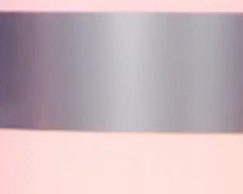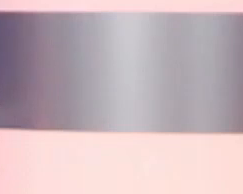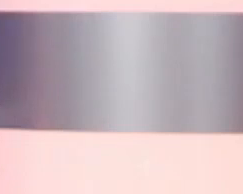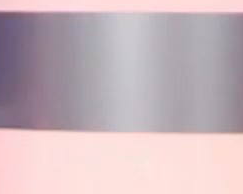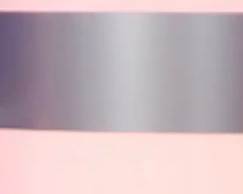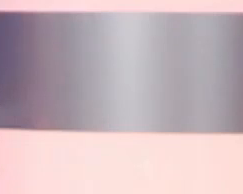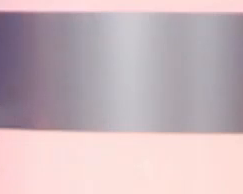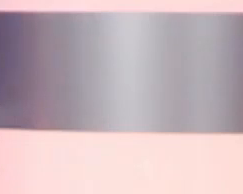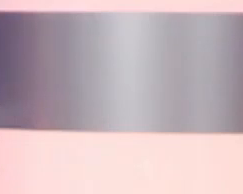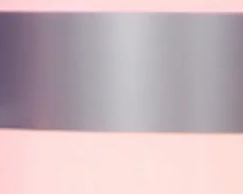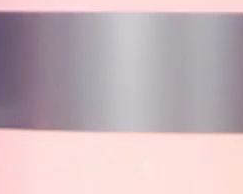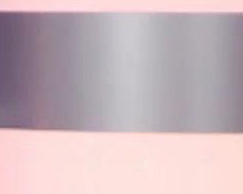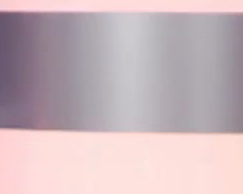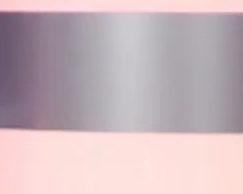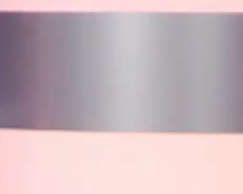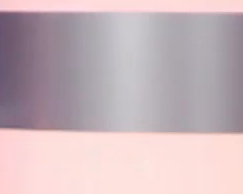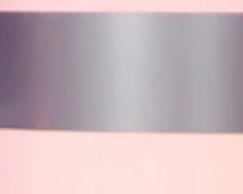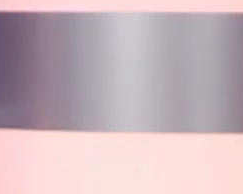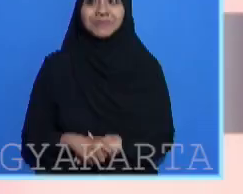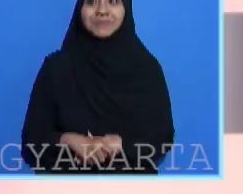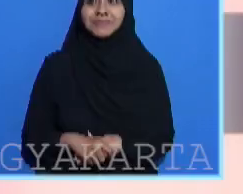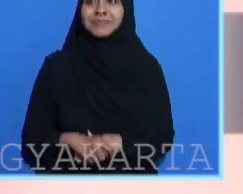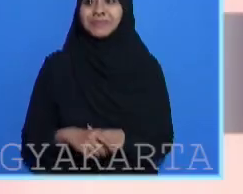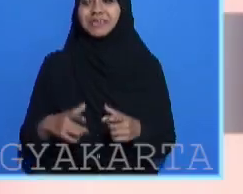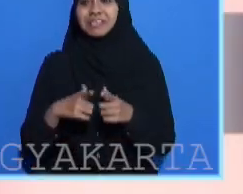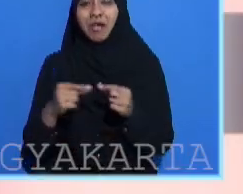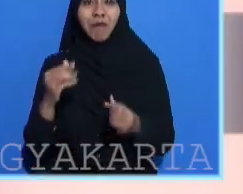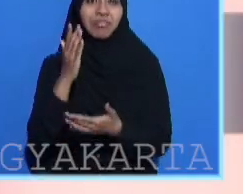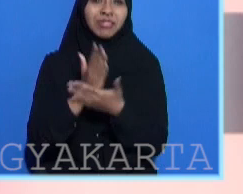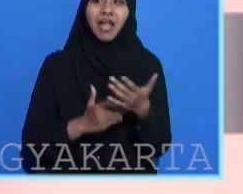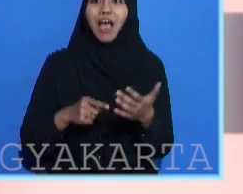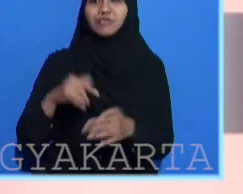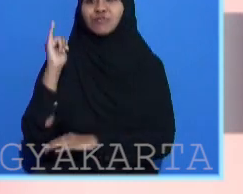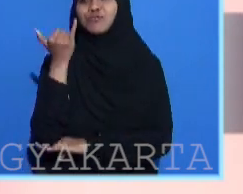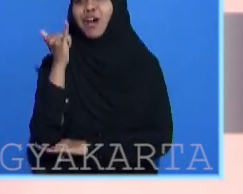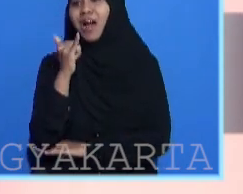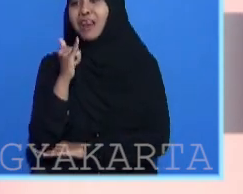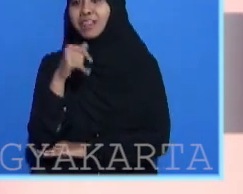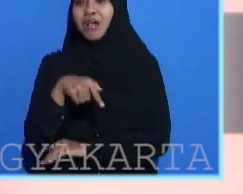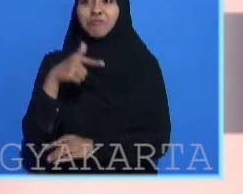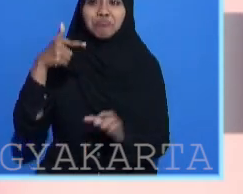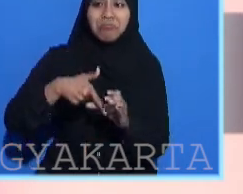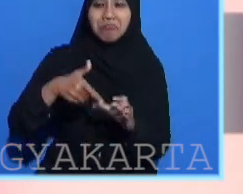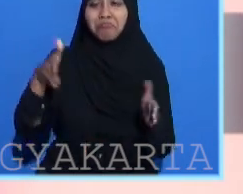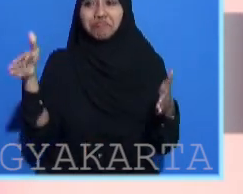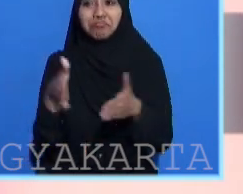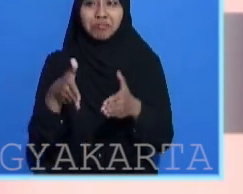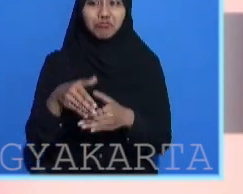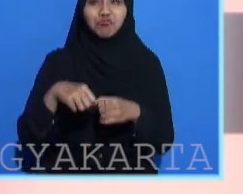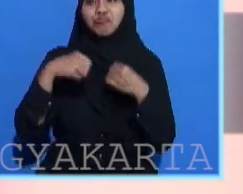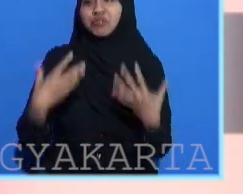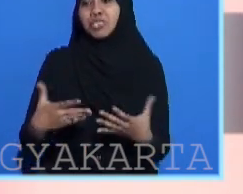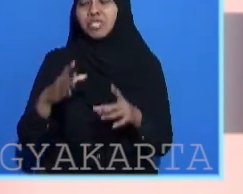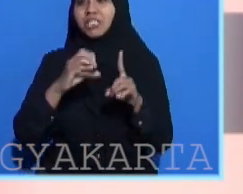saudara ratusan pertashop merugi di Jawa Tengah dan Daerah Istimewa Yogyakarta kajian bisnis tepat dan inovasi aneka usaha